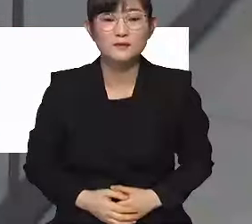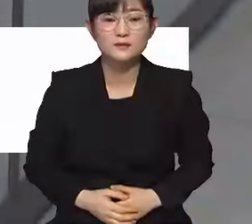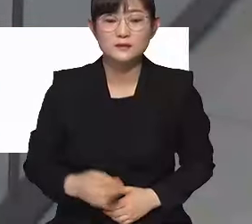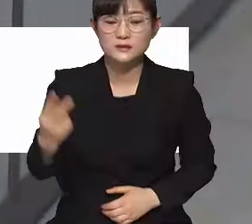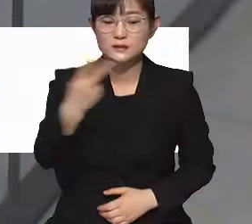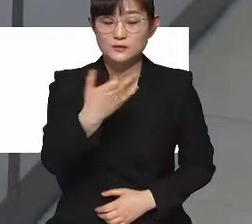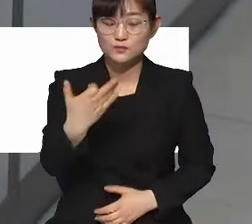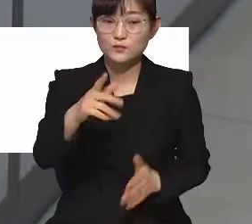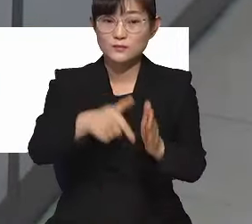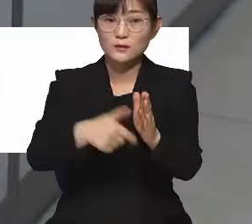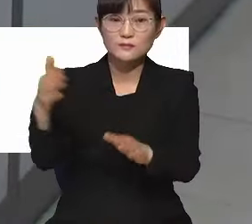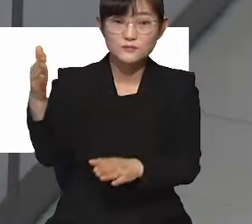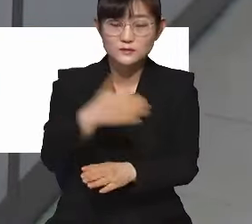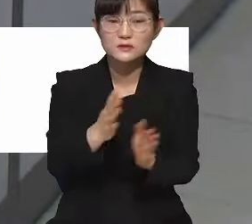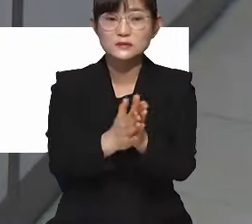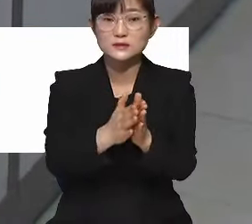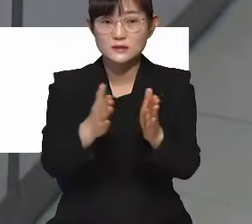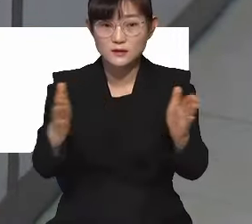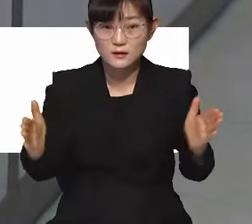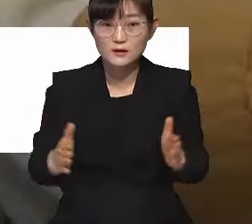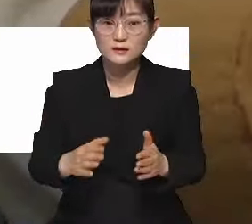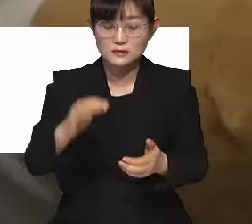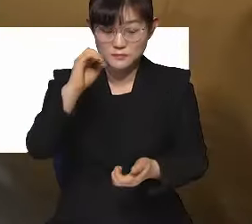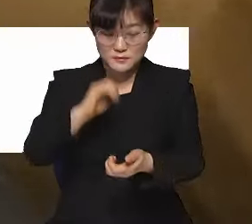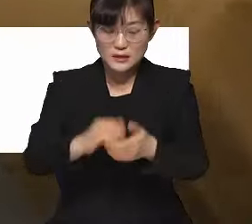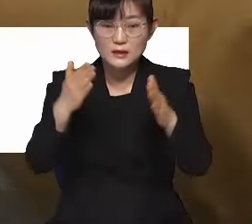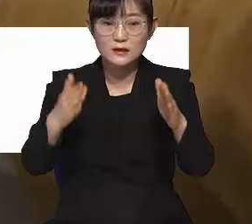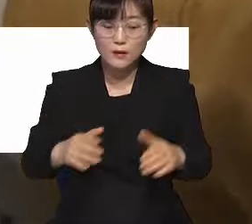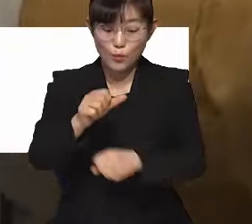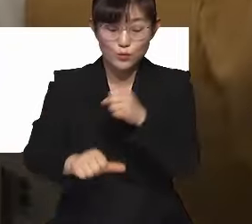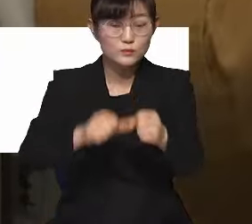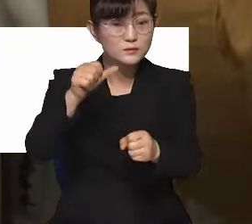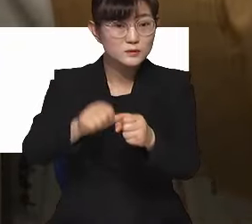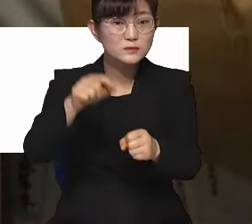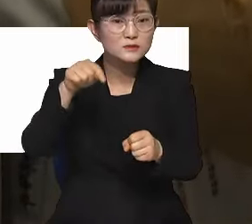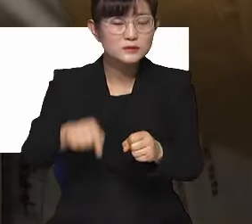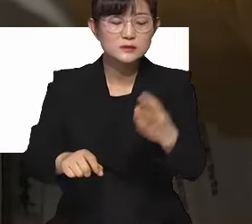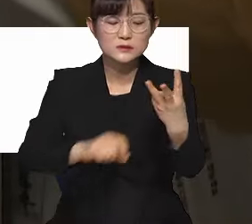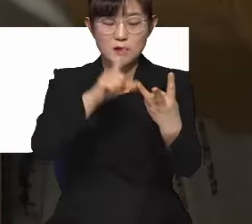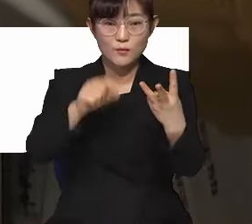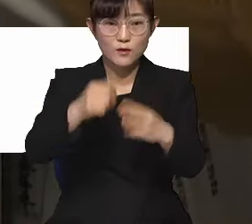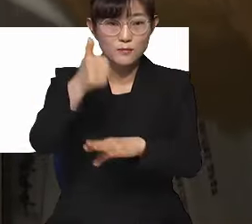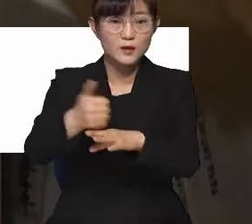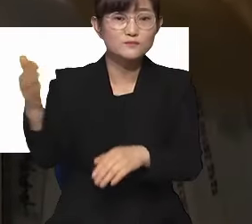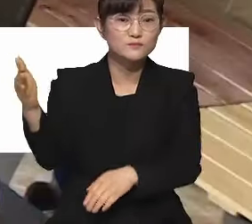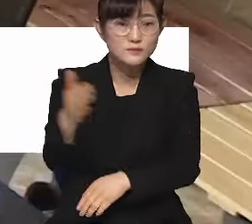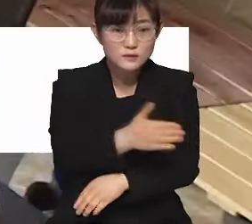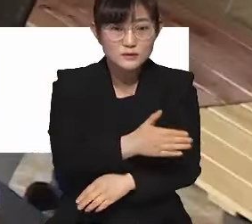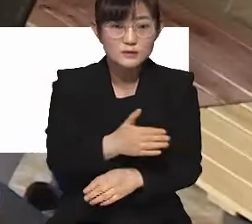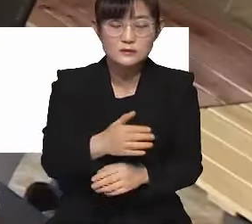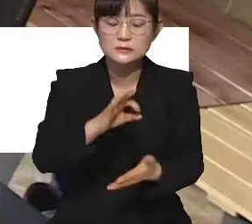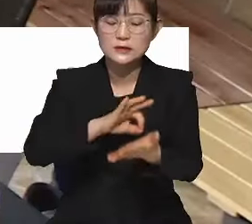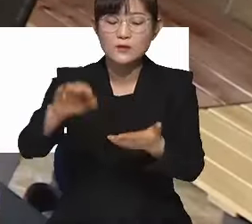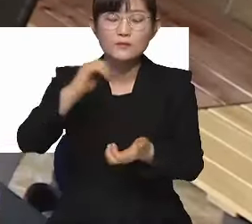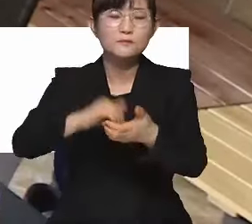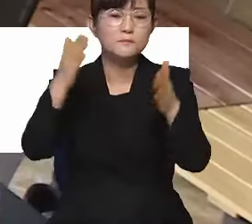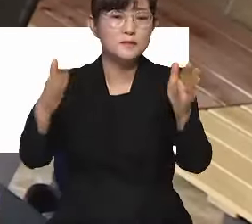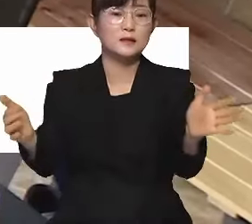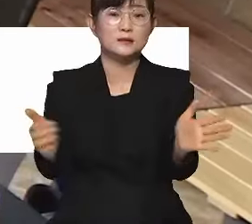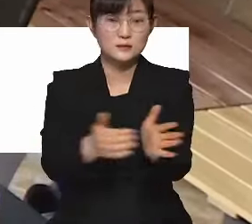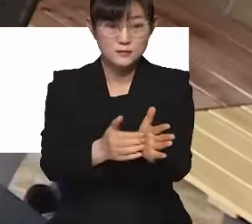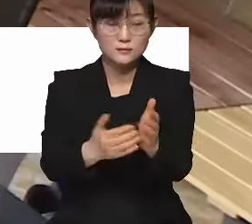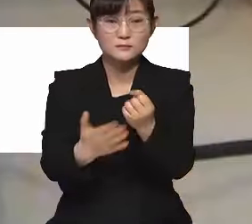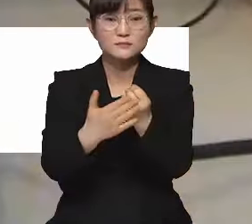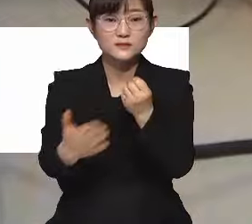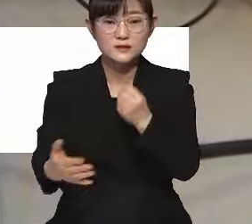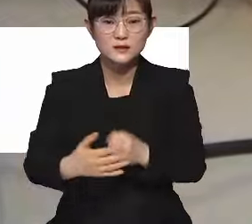지난 2019년 3월 도입된 유효기간 5년의 광주 상생카드가 이달 말부터 순차적으로 이용기간이 만료될 것으로